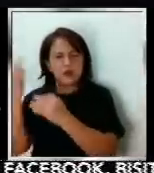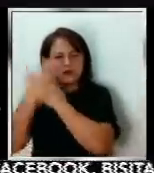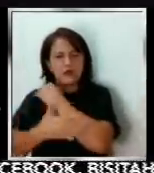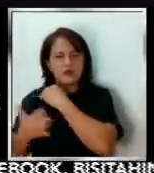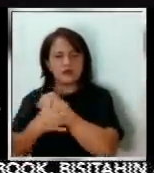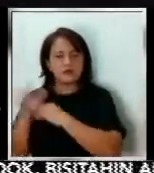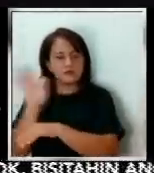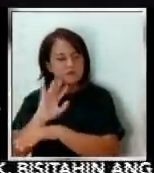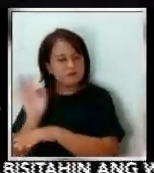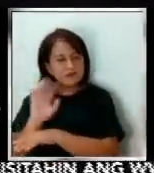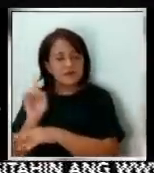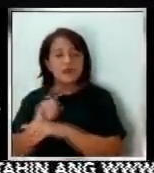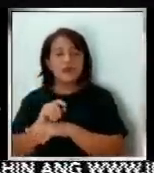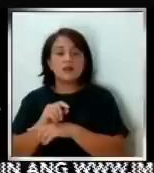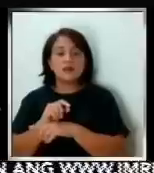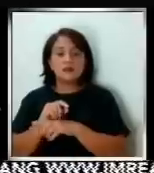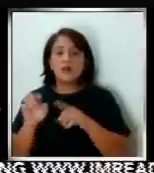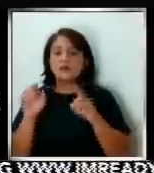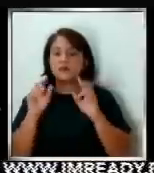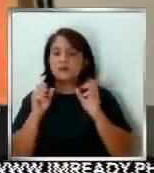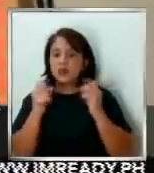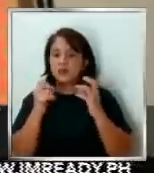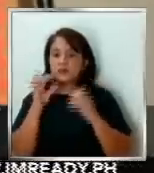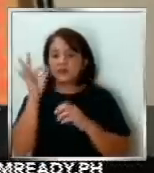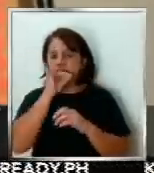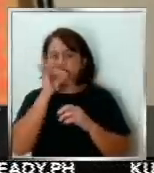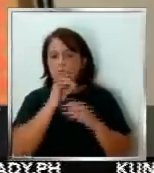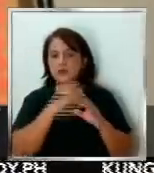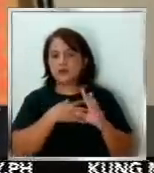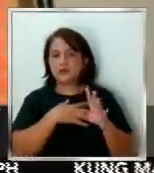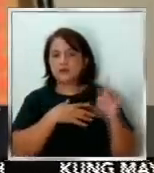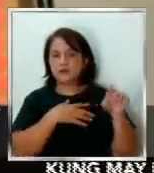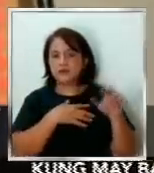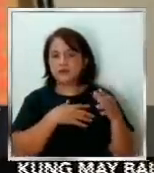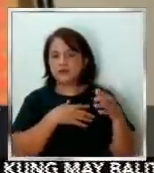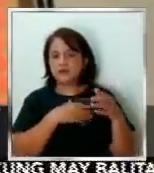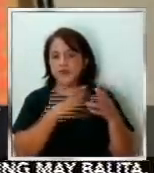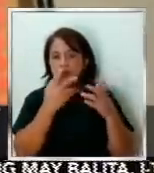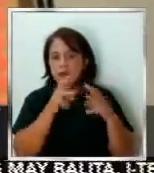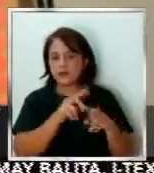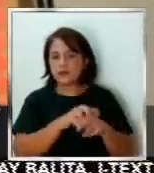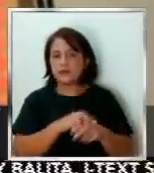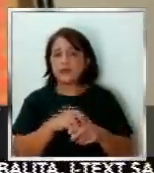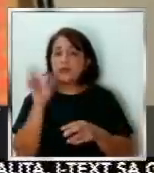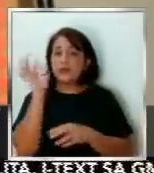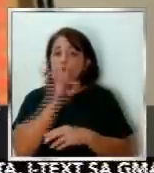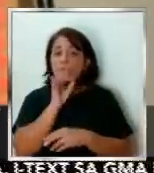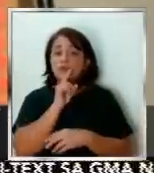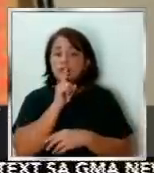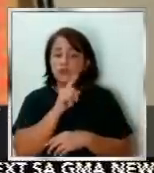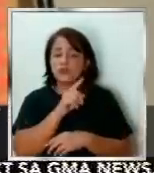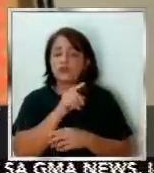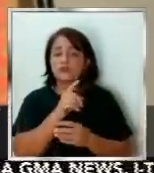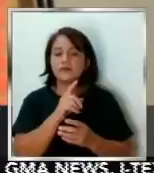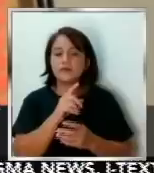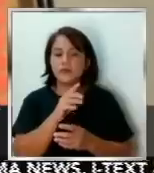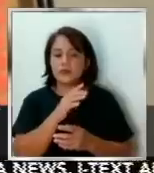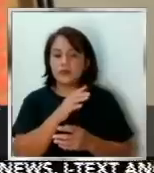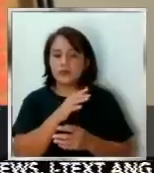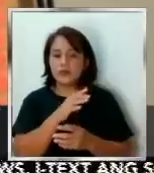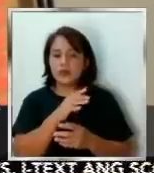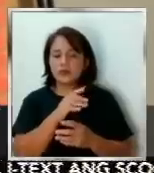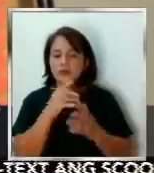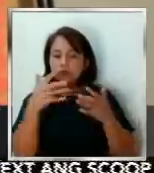hangaan din ng kapwa Pilipino. It's nice na ang Pilipino medyo choosy na rin talaga when it comes to the quality of what they're